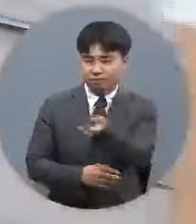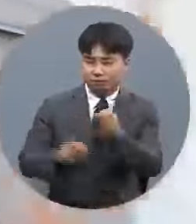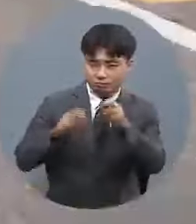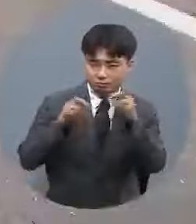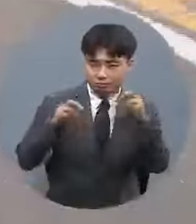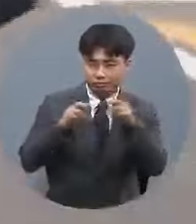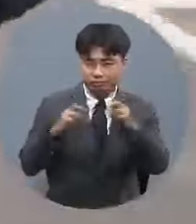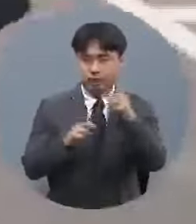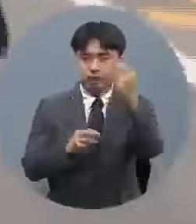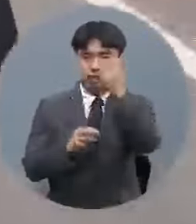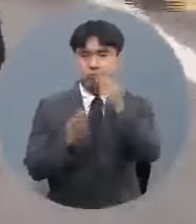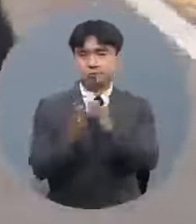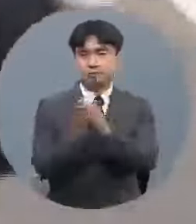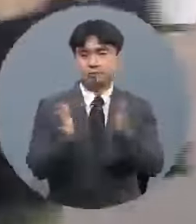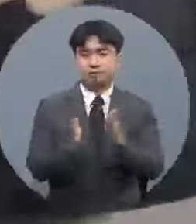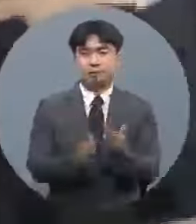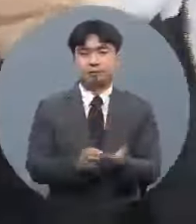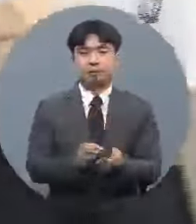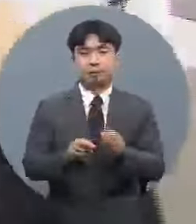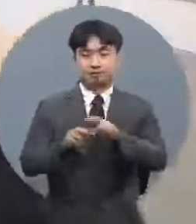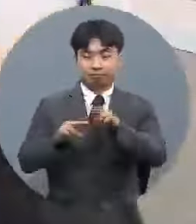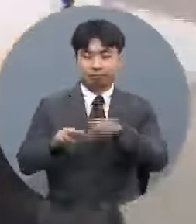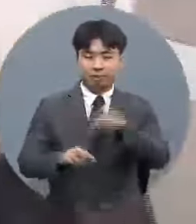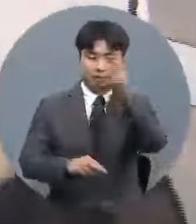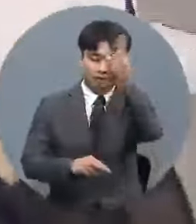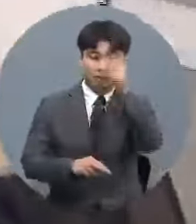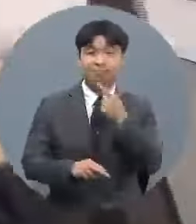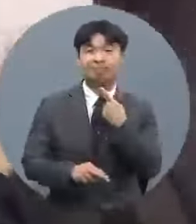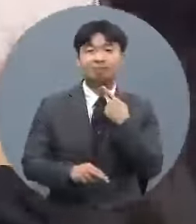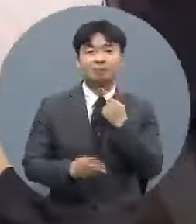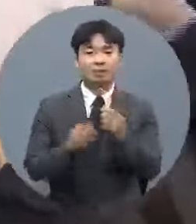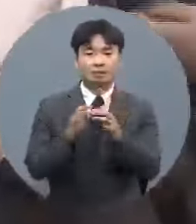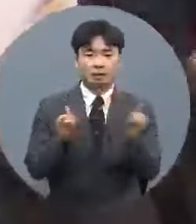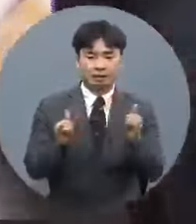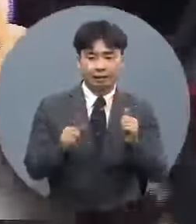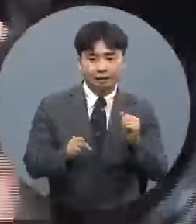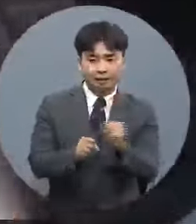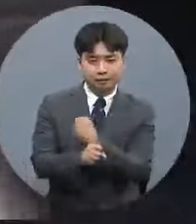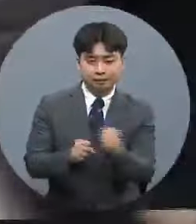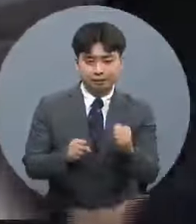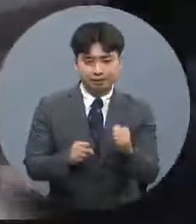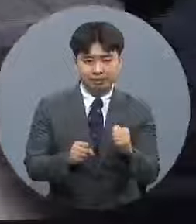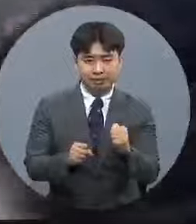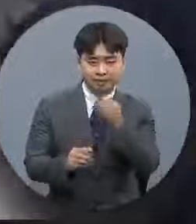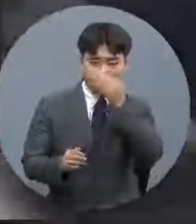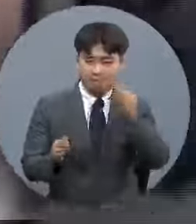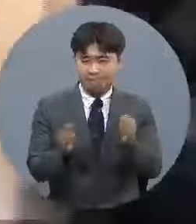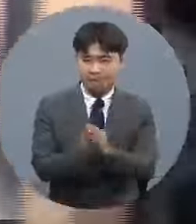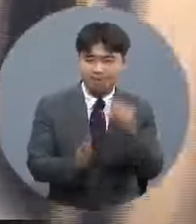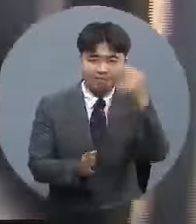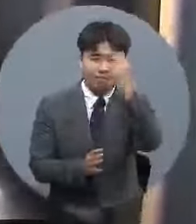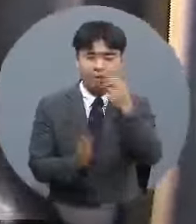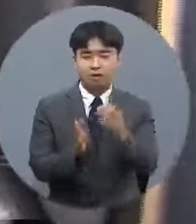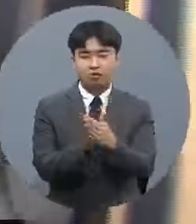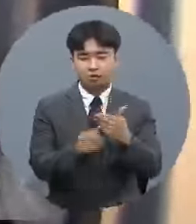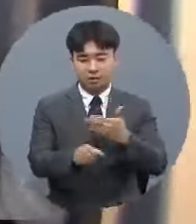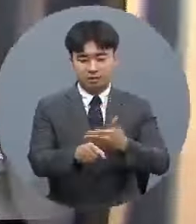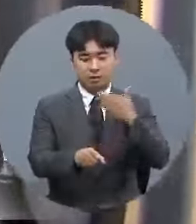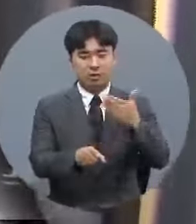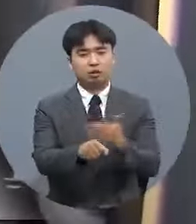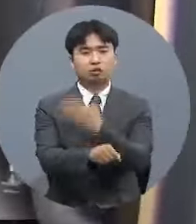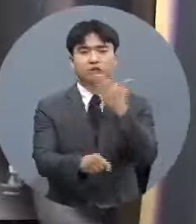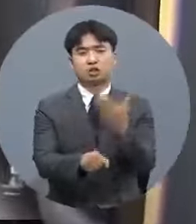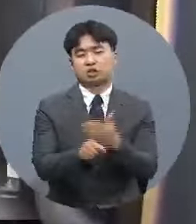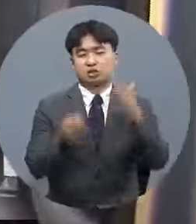빠져나옵니다 전현직 경찰관의 수사청 의욕 수사와 관련해 압수수색을 버린 겁니다 오전 9시부 시작 압수수색은